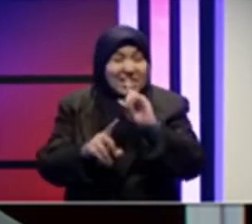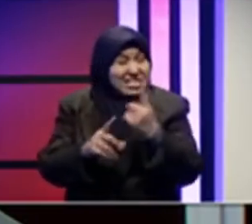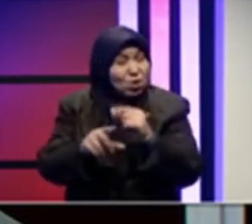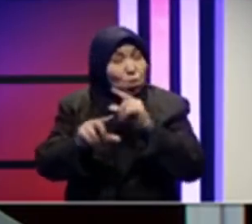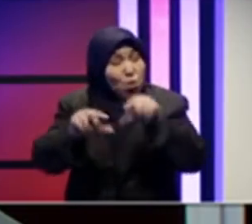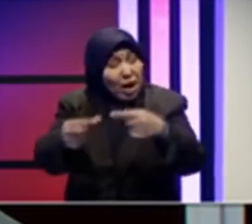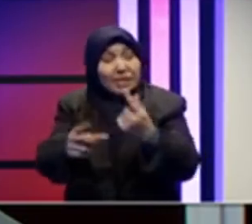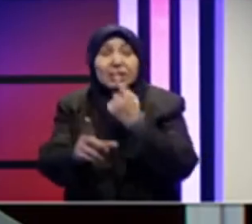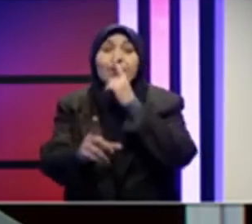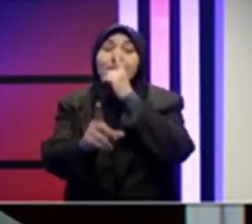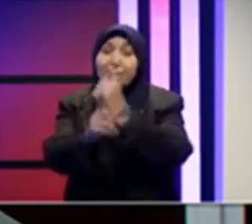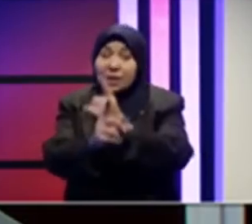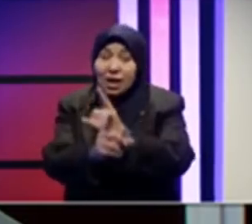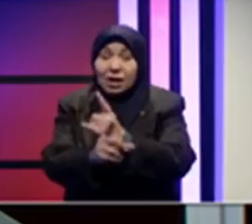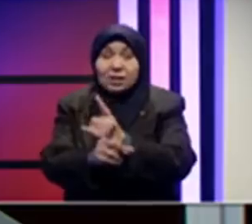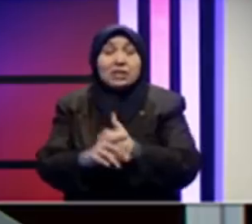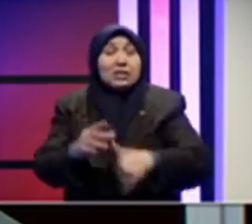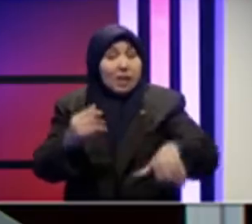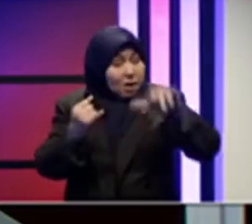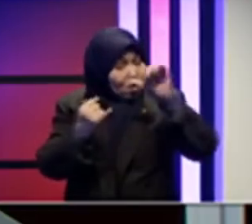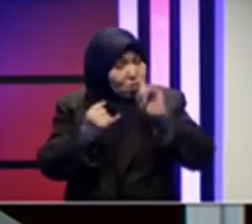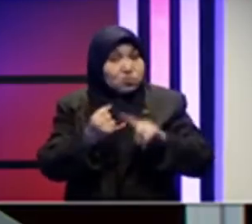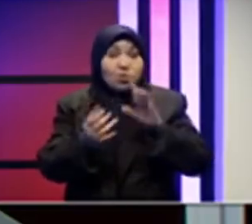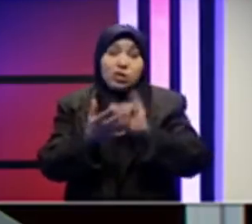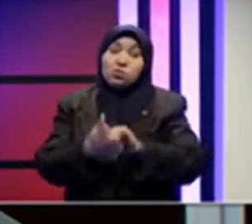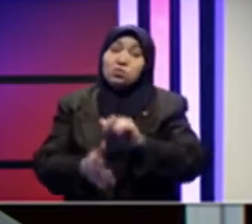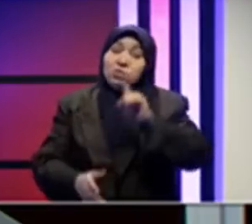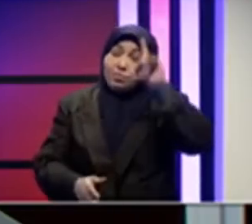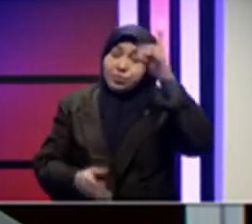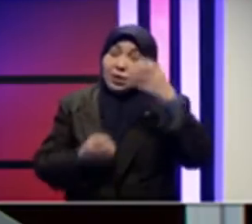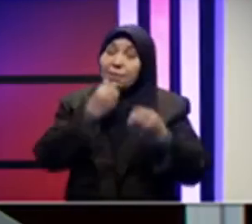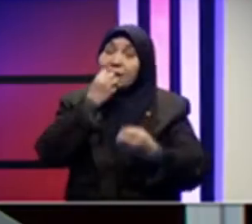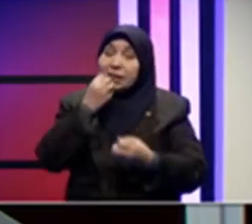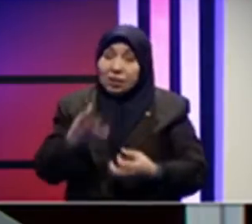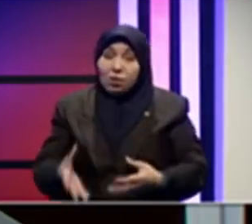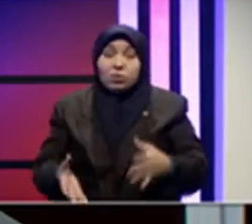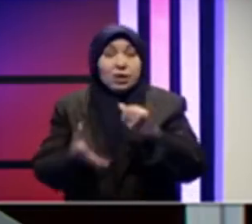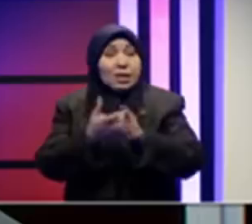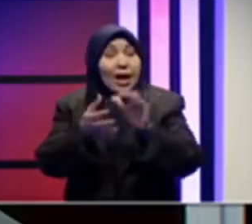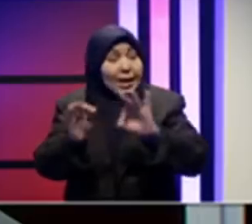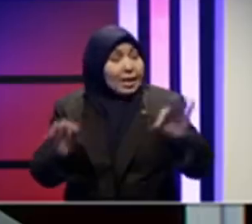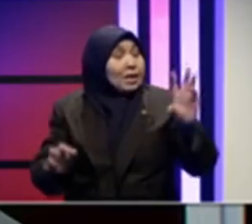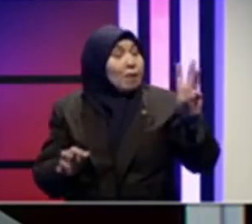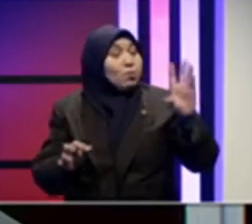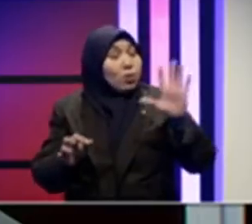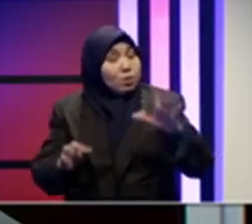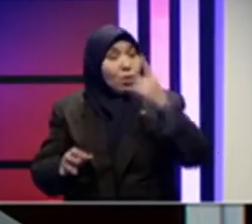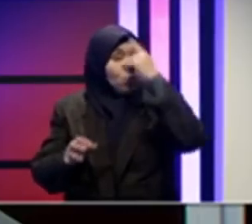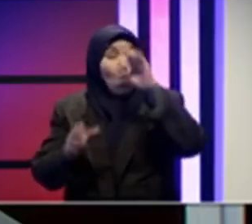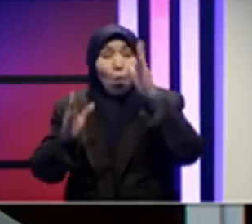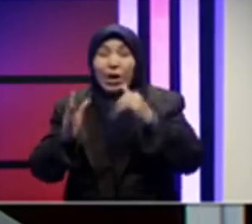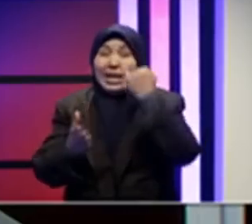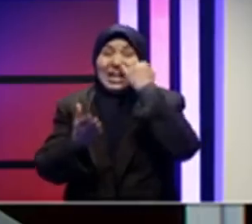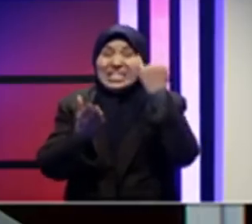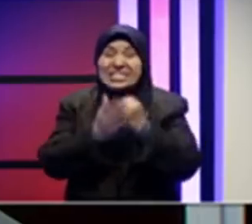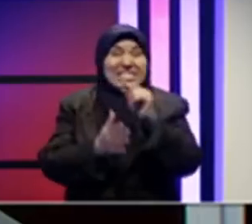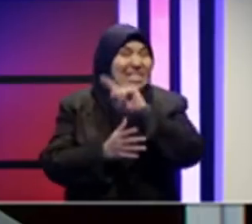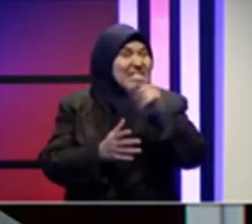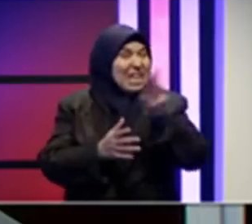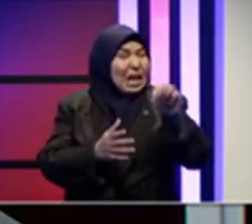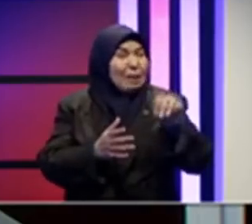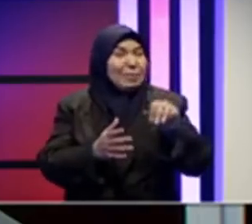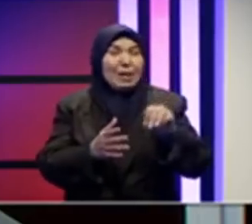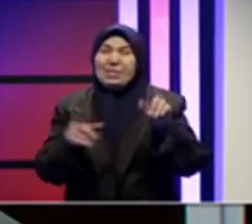menyatakan fawailul lilladzina zalamu min adzabi yaumin alim. Pada ayat 65 itu, bagi orang yang zalim, orang yang mensyirikkan